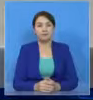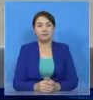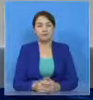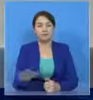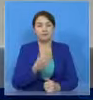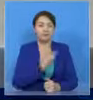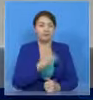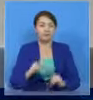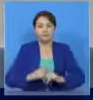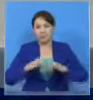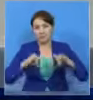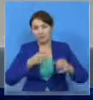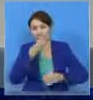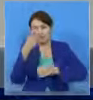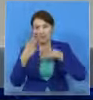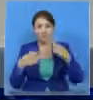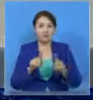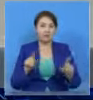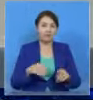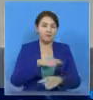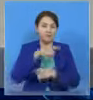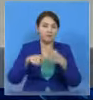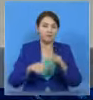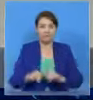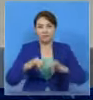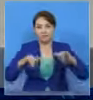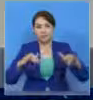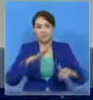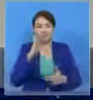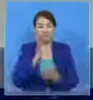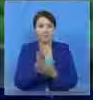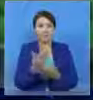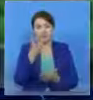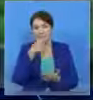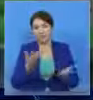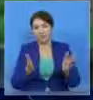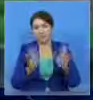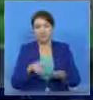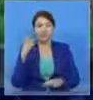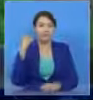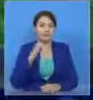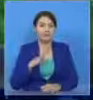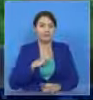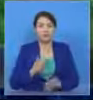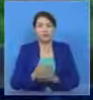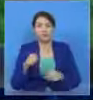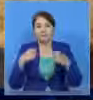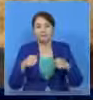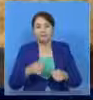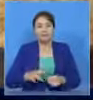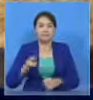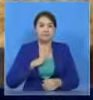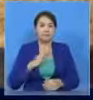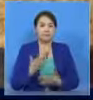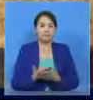Всем желаю процветания, чтобы этот бизнес тоже процветал, имел свое место. Хотя Хромтау является промышленным регионом,